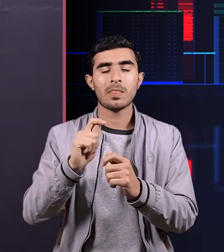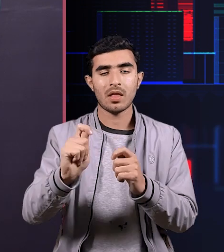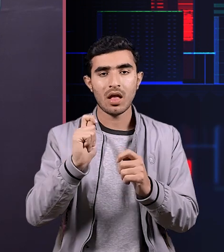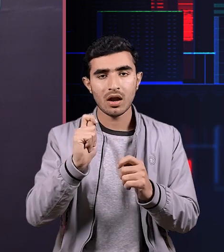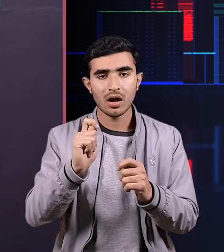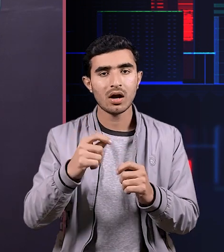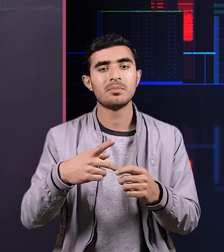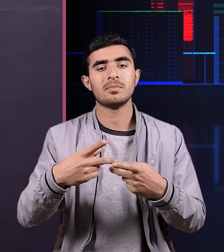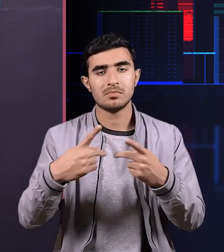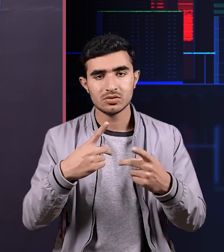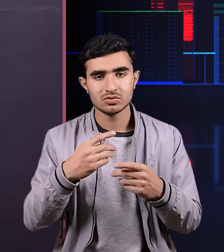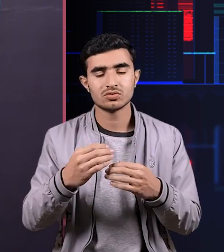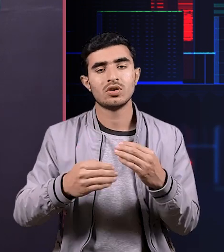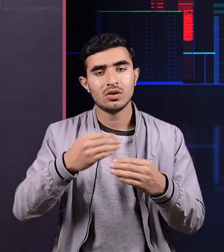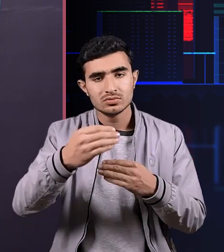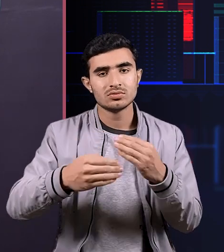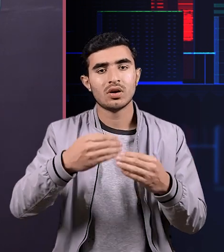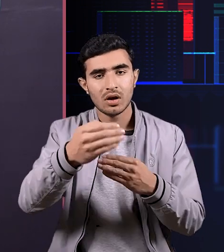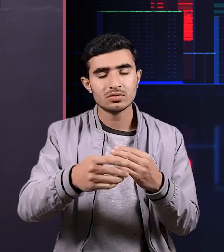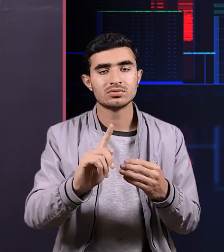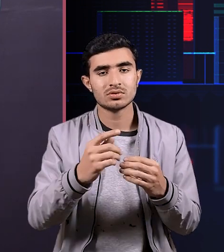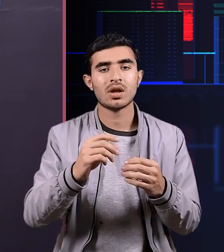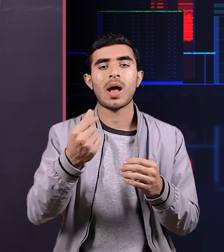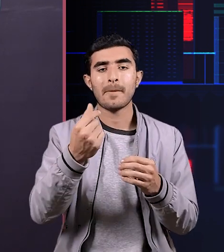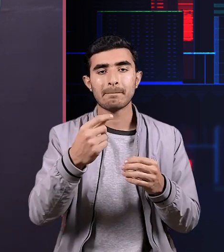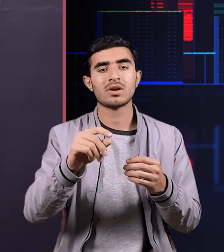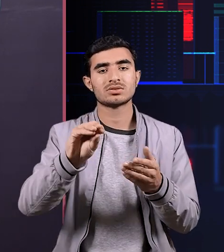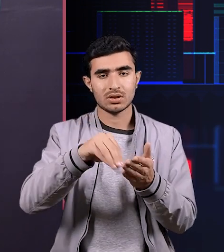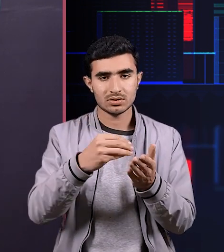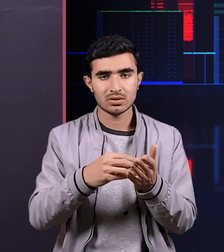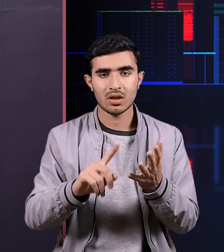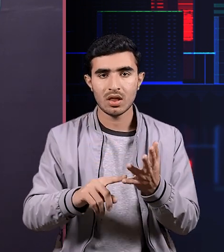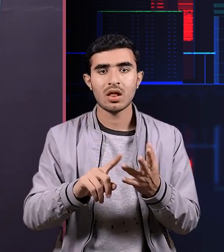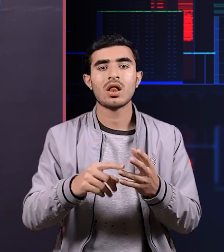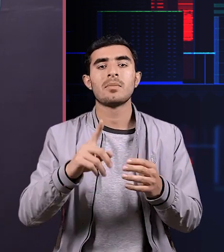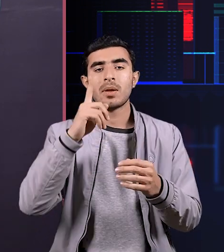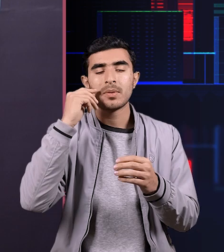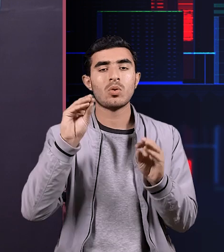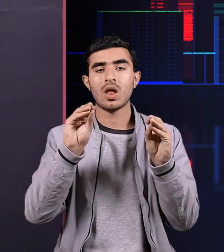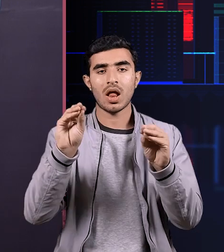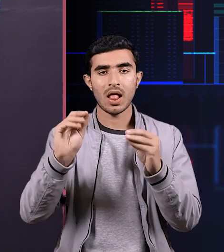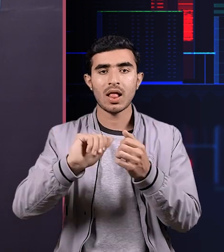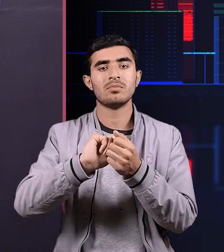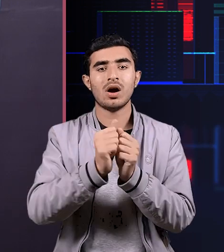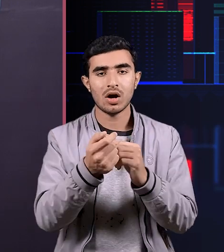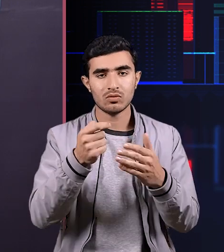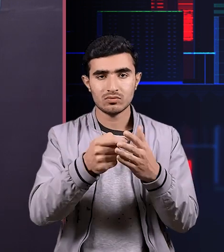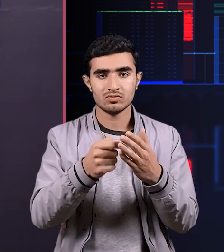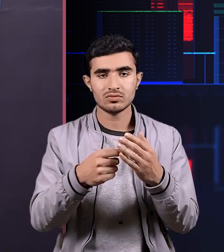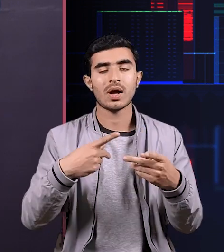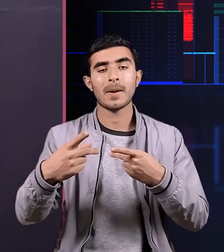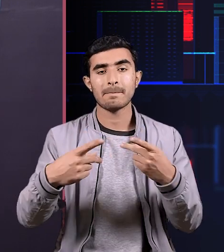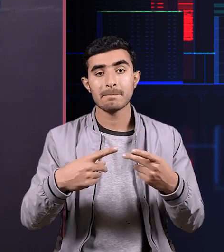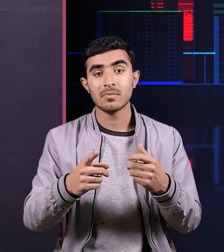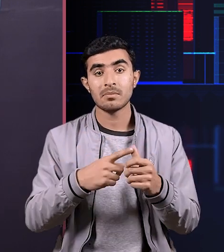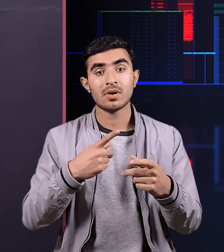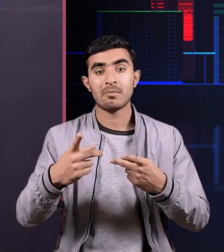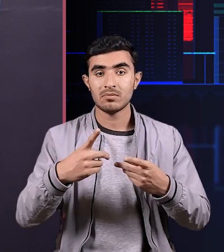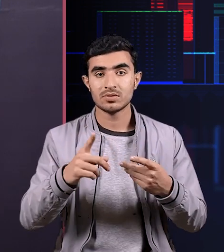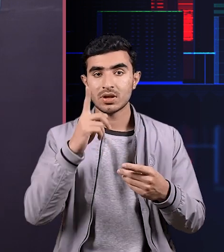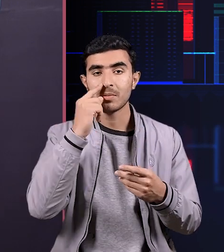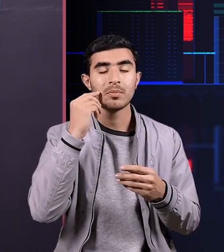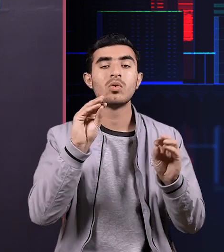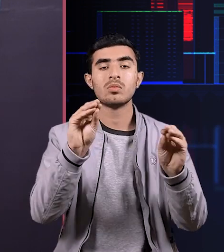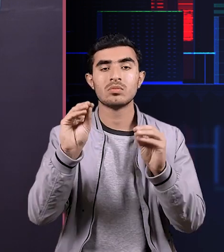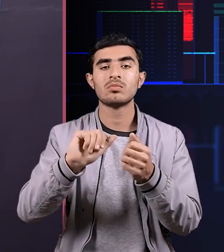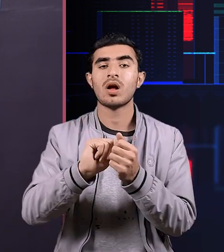और वो बहुत आसान कर दिया टेक्नोलॉजी ने। सो अगर हम पहले स्टूडेंट्स की बात करें तो मेरी एक सजेशन ये होगी सब